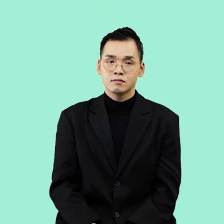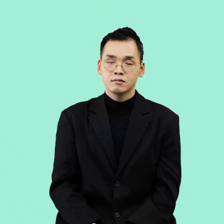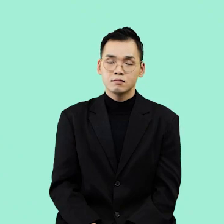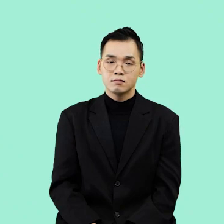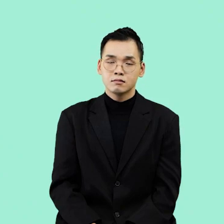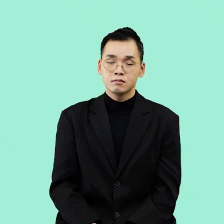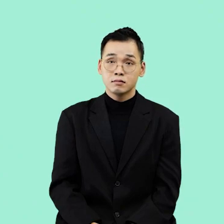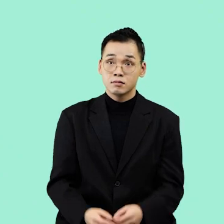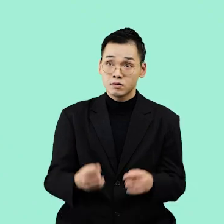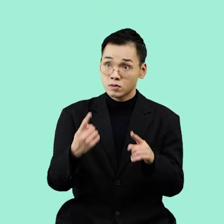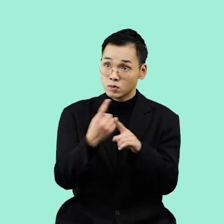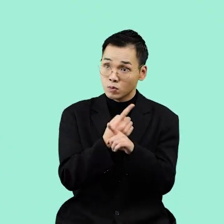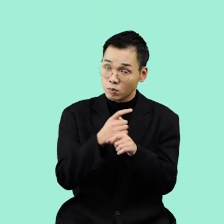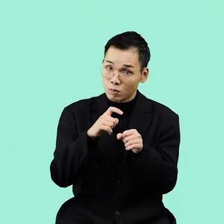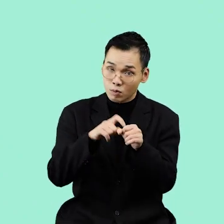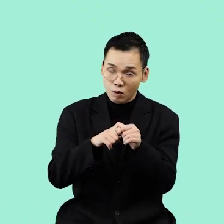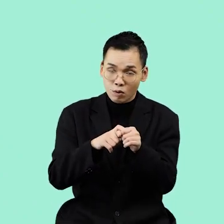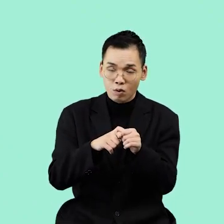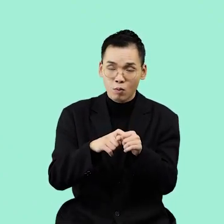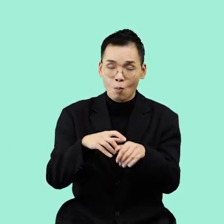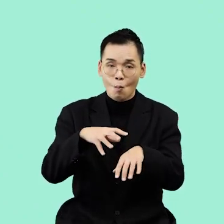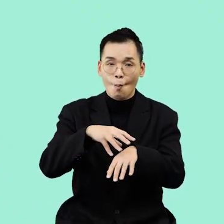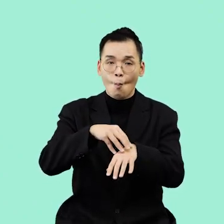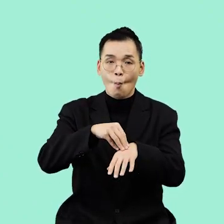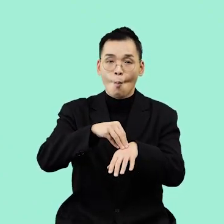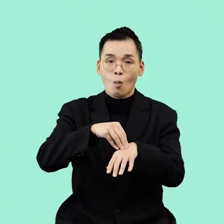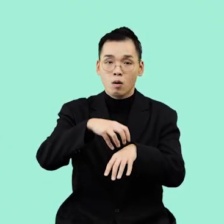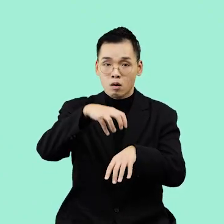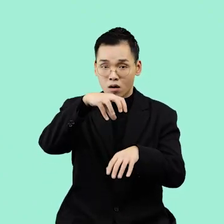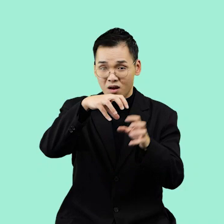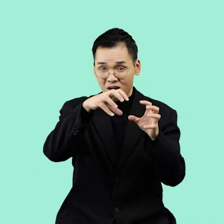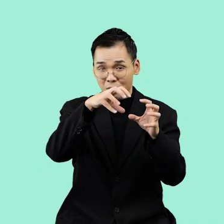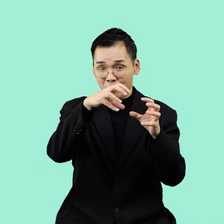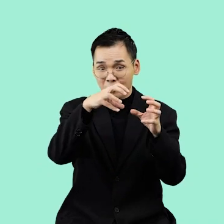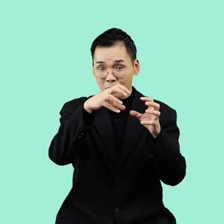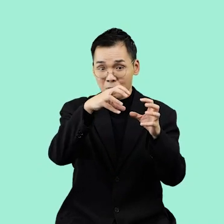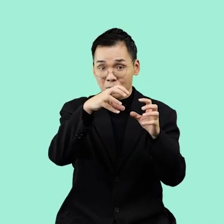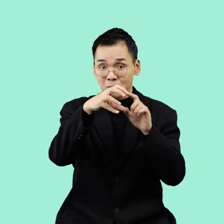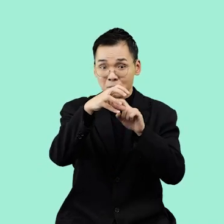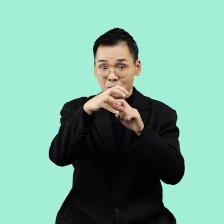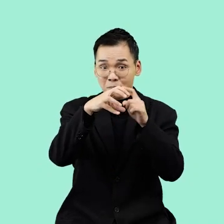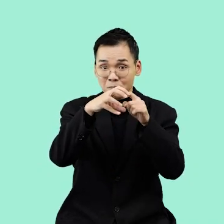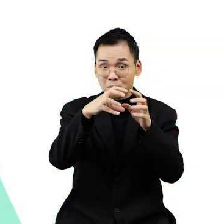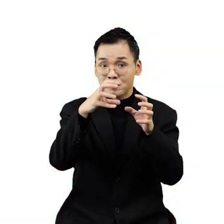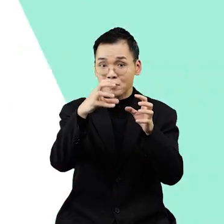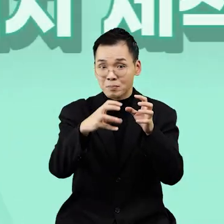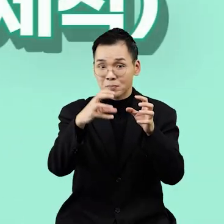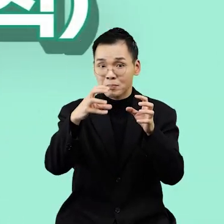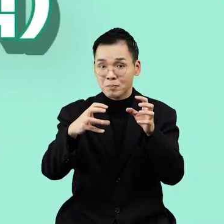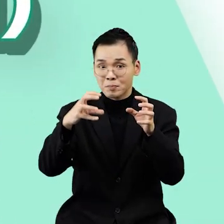원활한 치료를 위해 진공컵을 사용 순서에 따라 위치시킵니다.